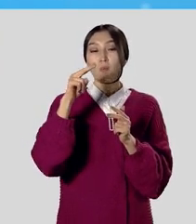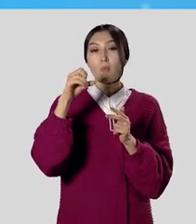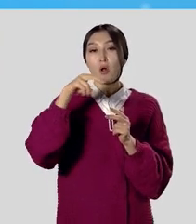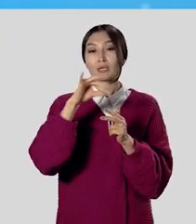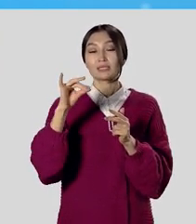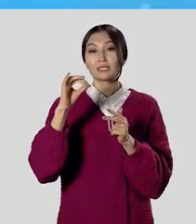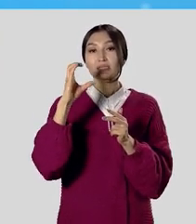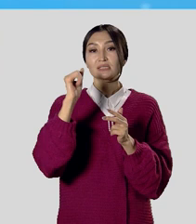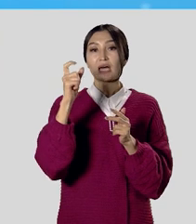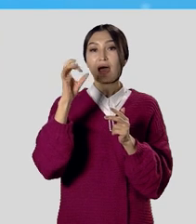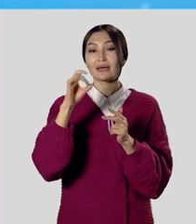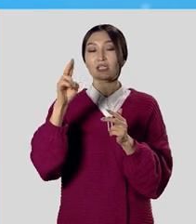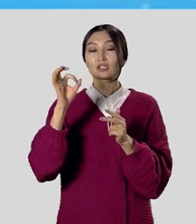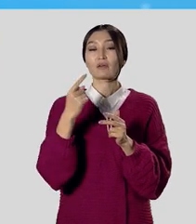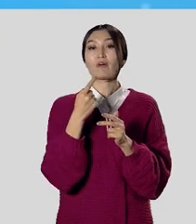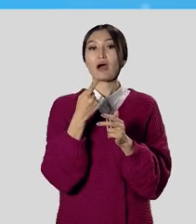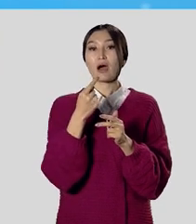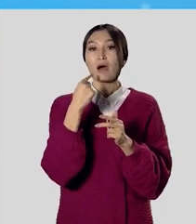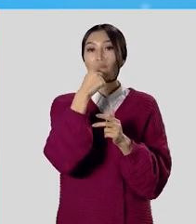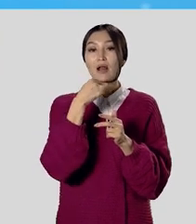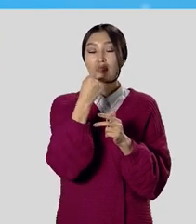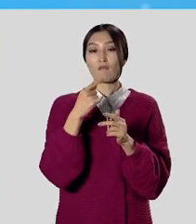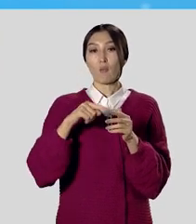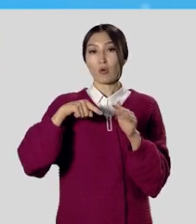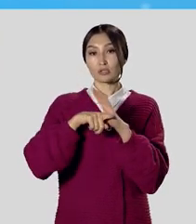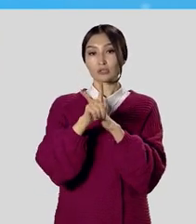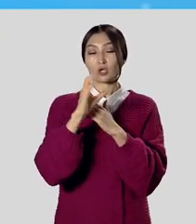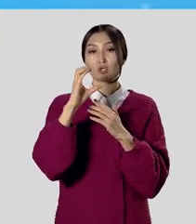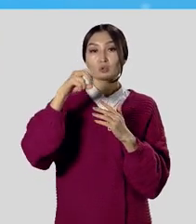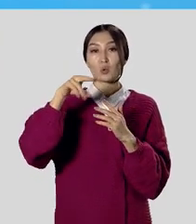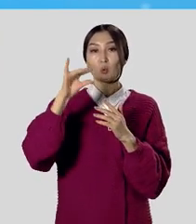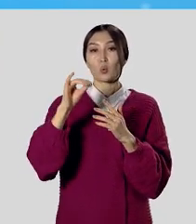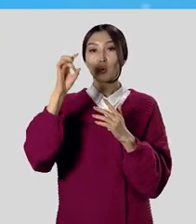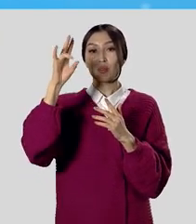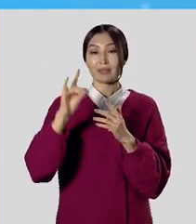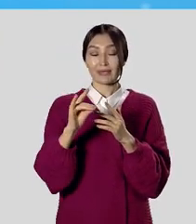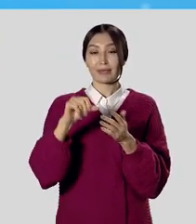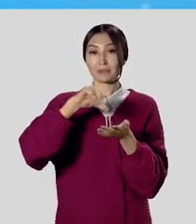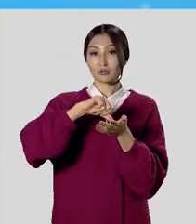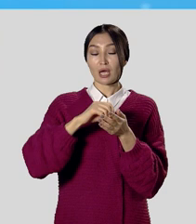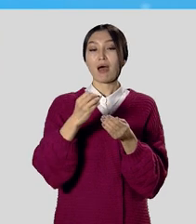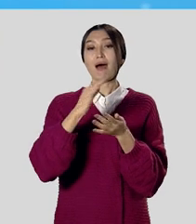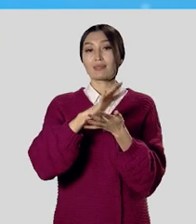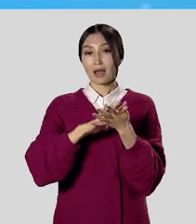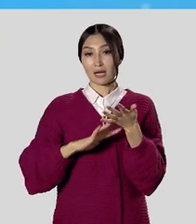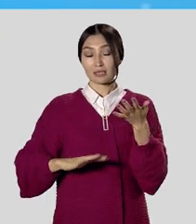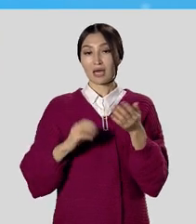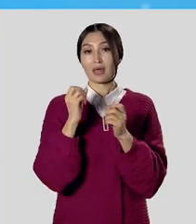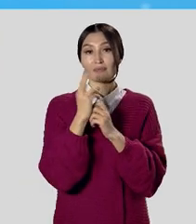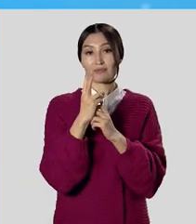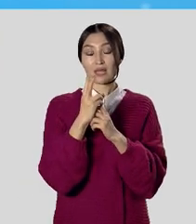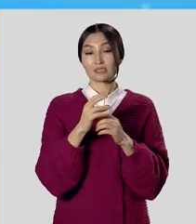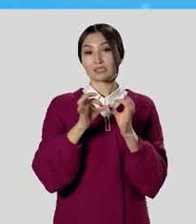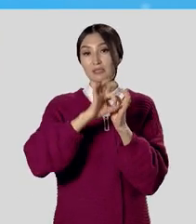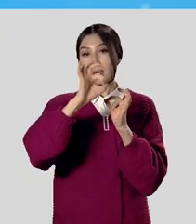начинается в ротовой полости в присутствии фермента слюны амилазы, а далее продолжается в